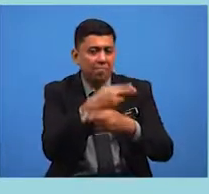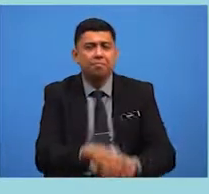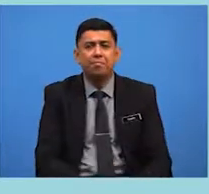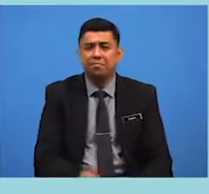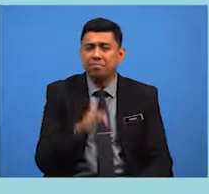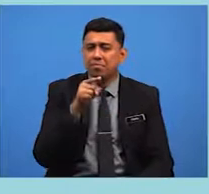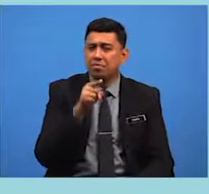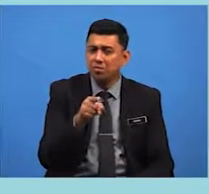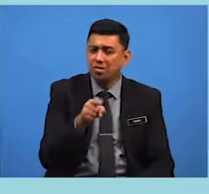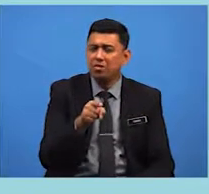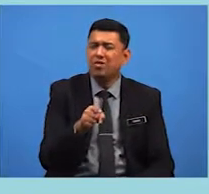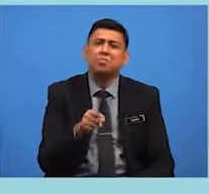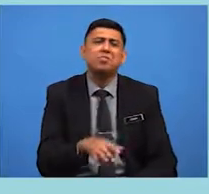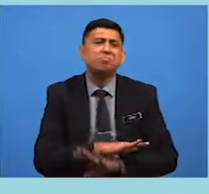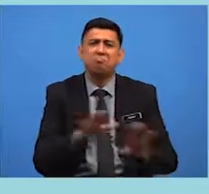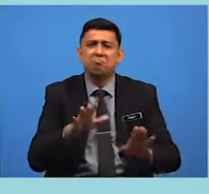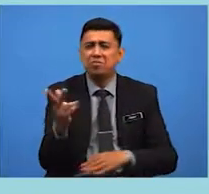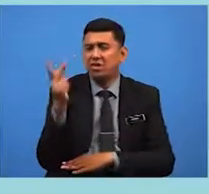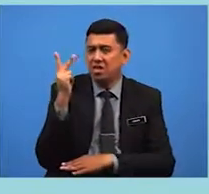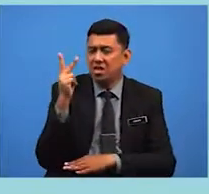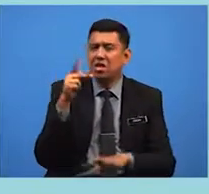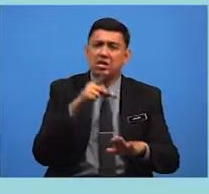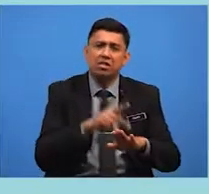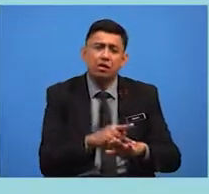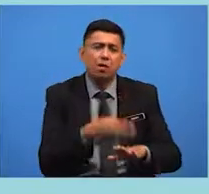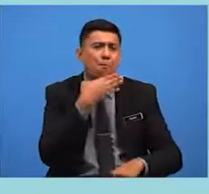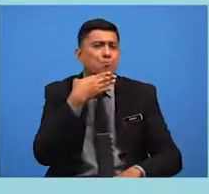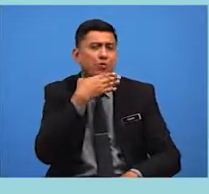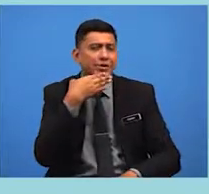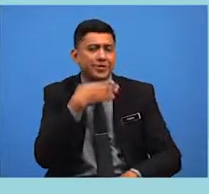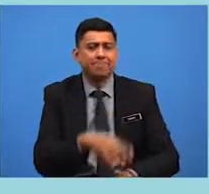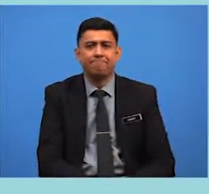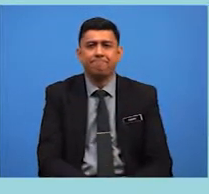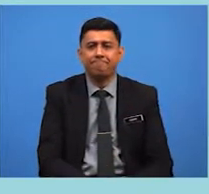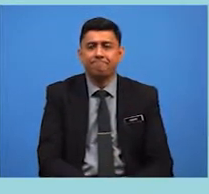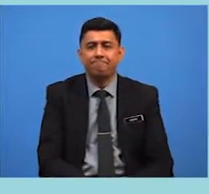ia tidak sekuat ketika di usia muda.